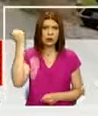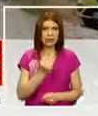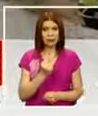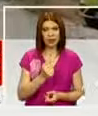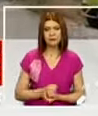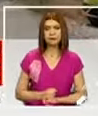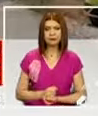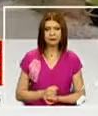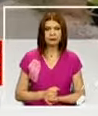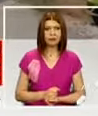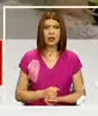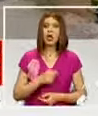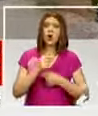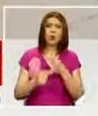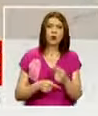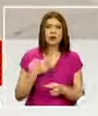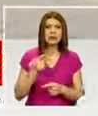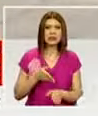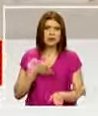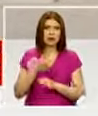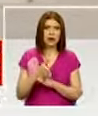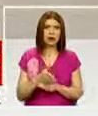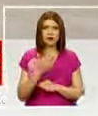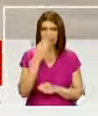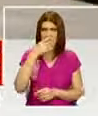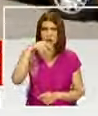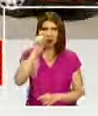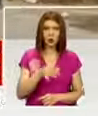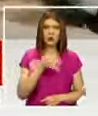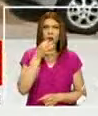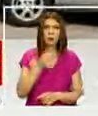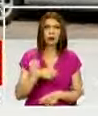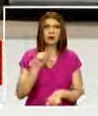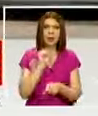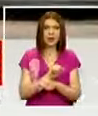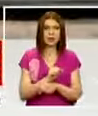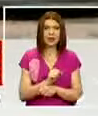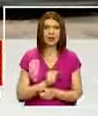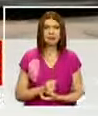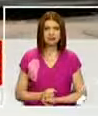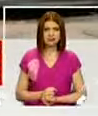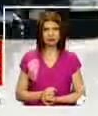comis aceste fapte. Urmează să fie prezentat instanței cu propunere de arestare preventivă.